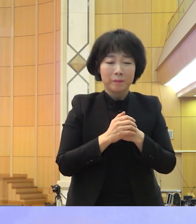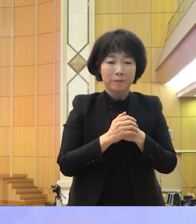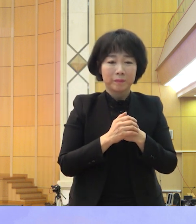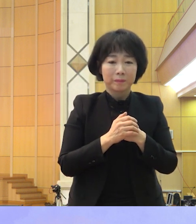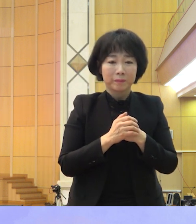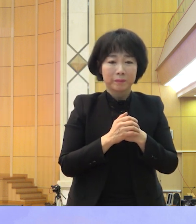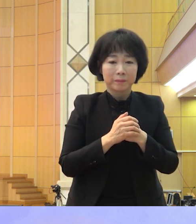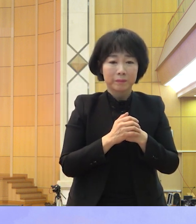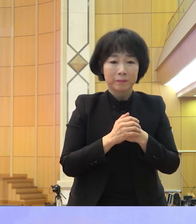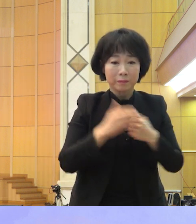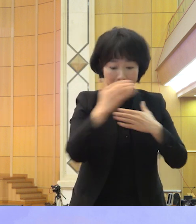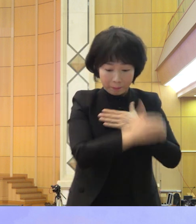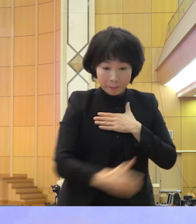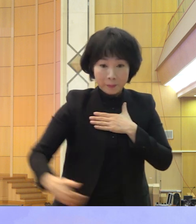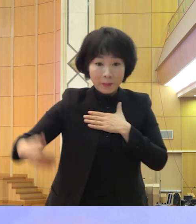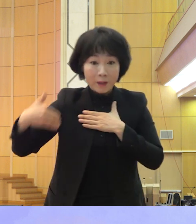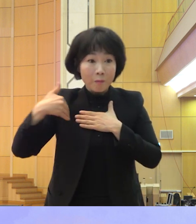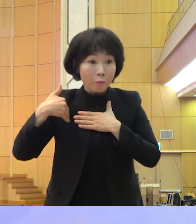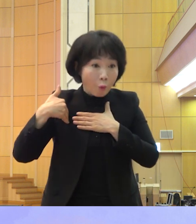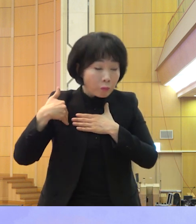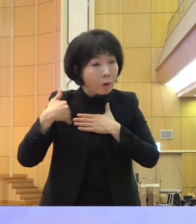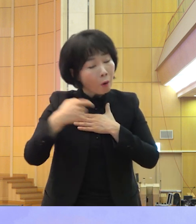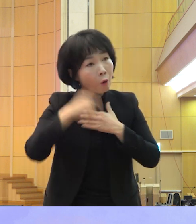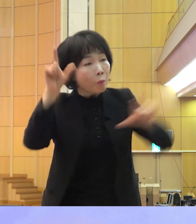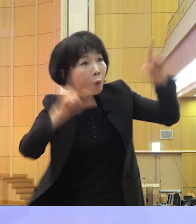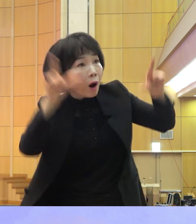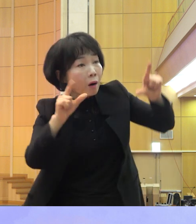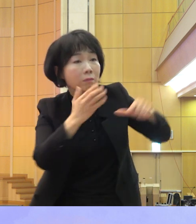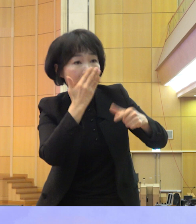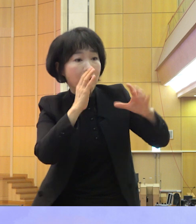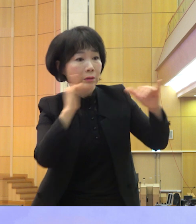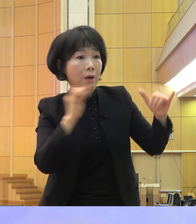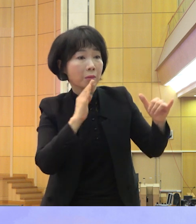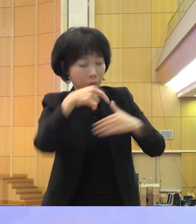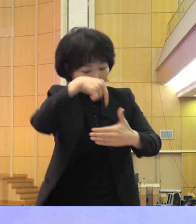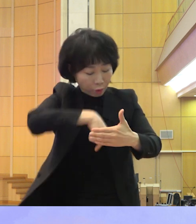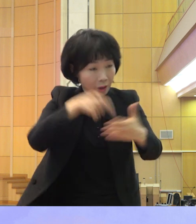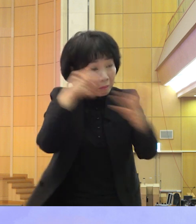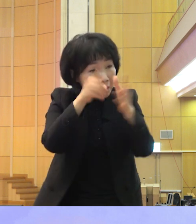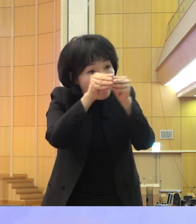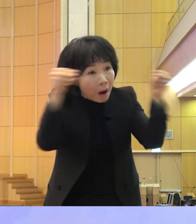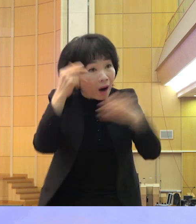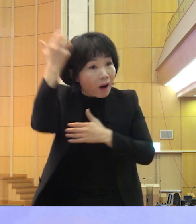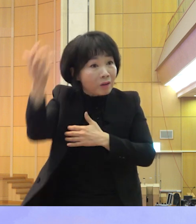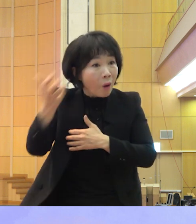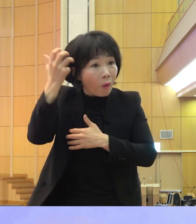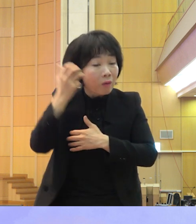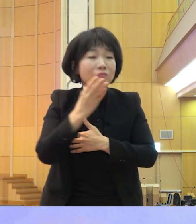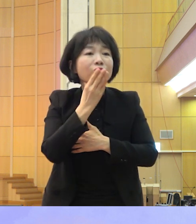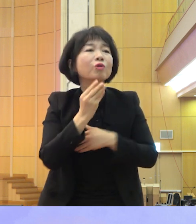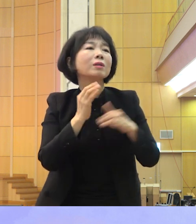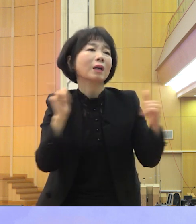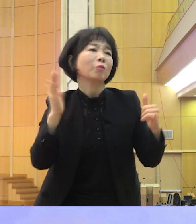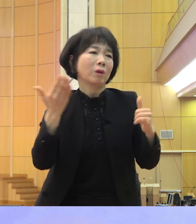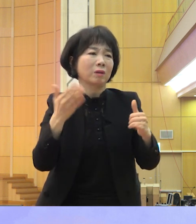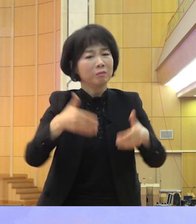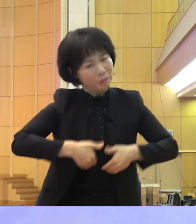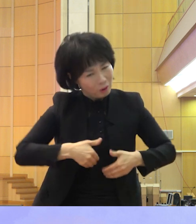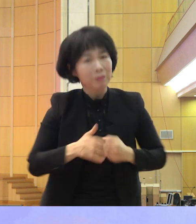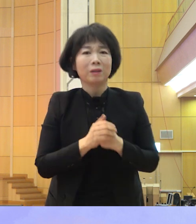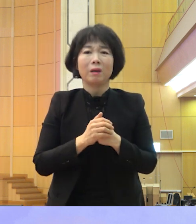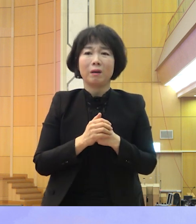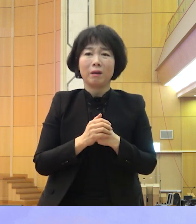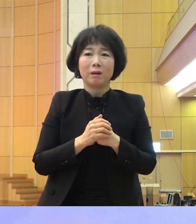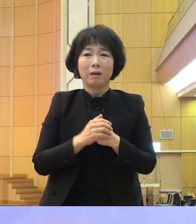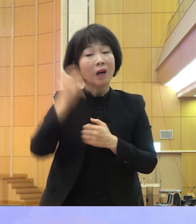유대인이고 육체적으로만 유대인이고 이 속에 있는 영혼은 유대인이 아니면 그것은